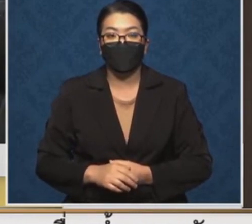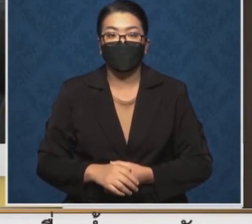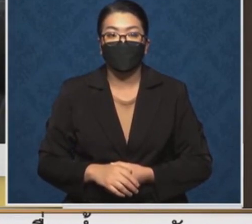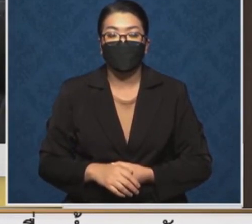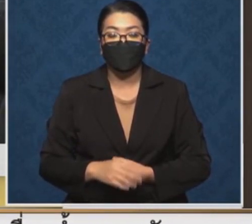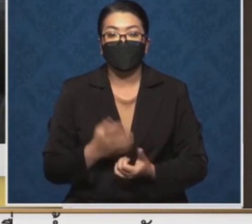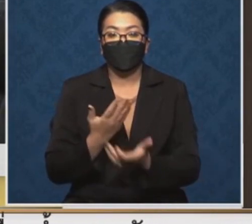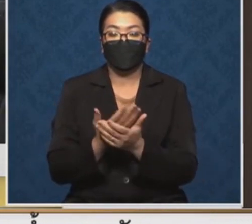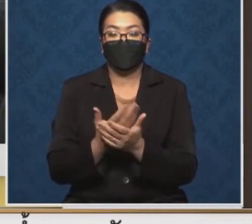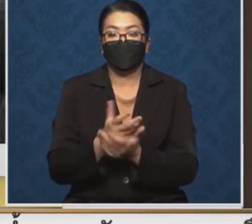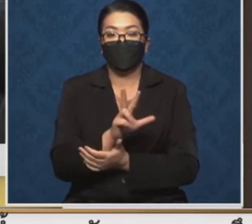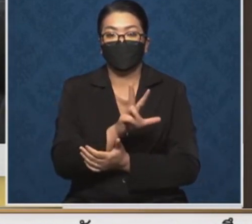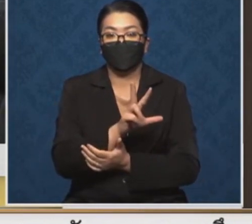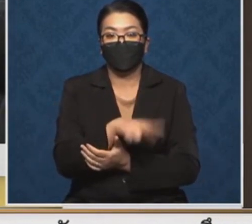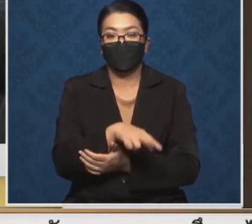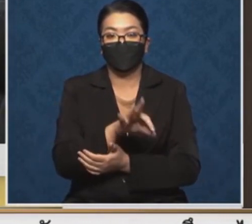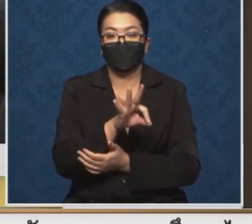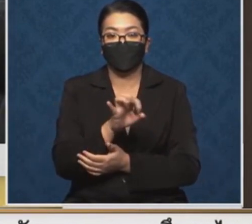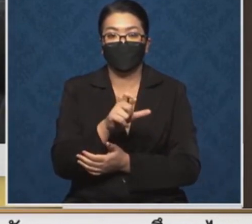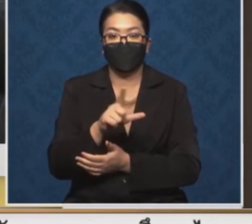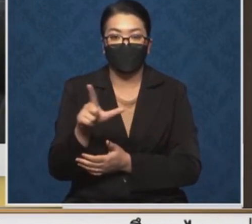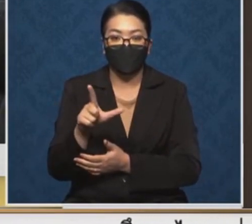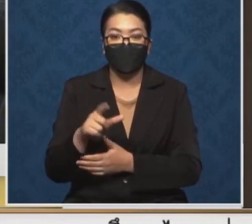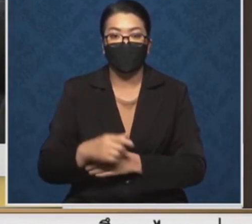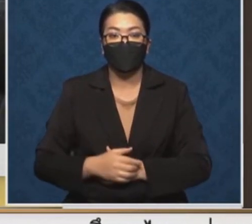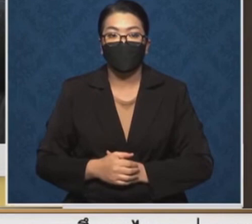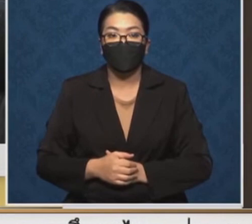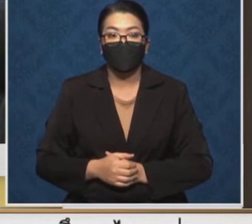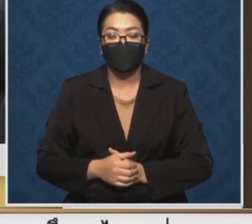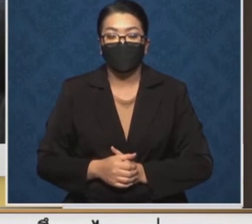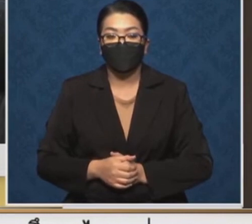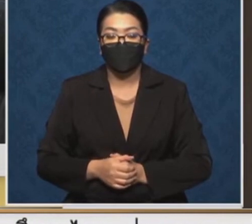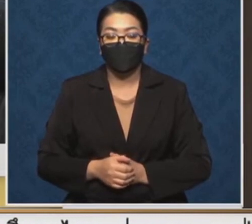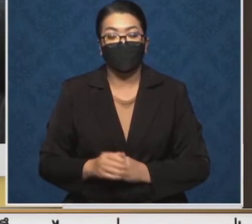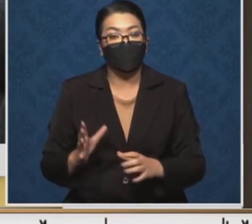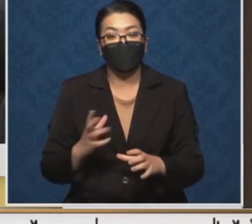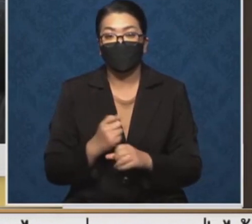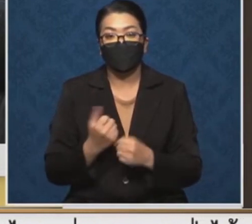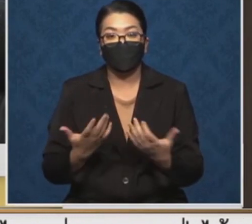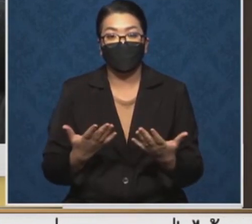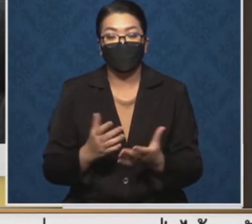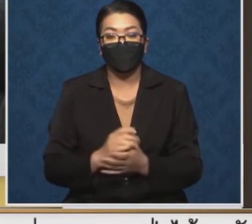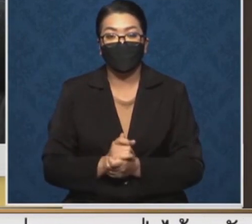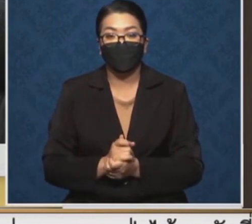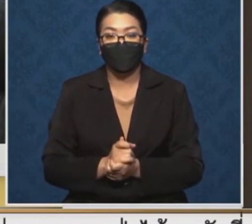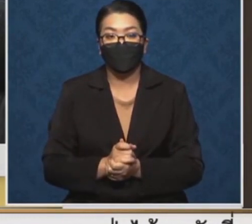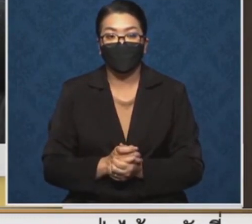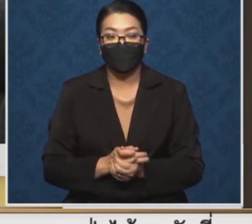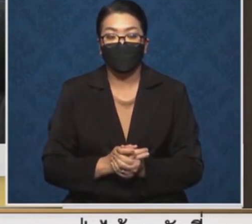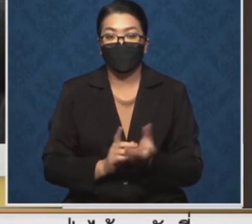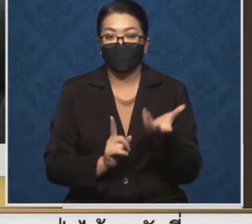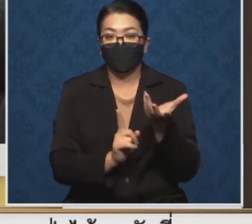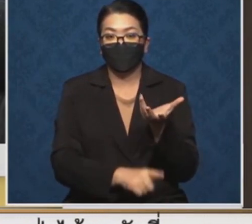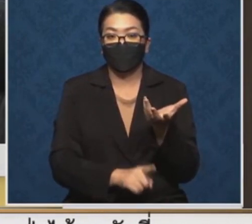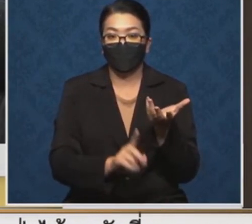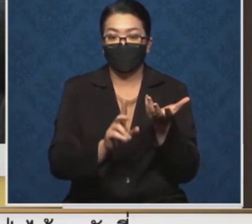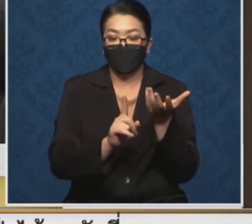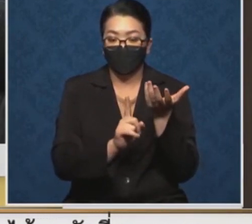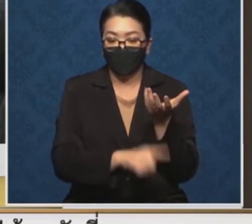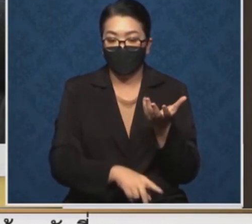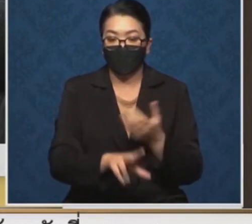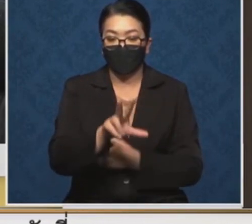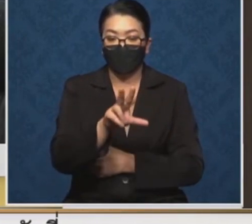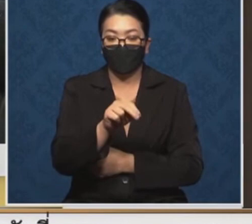นี่เป็นเงินอยู่ 3,900ล้านบาทแต่สรุปแล้วเฉลี่ยกิโลกรัมละ 37บาท